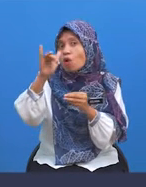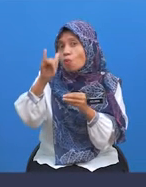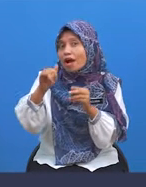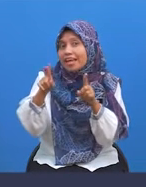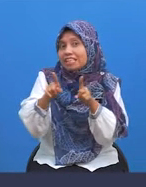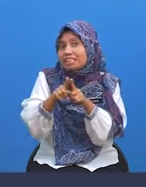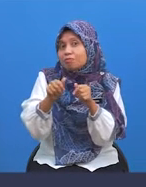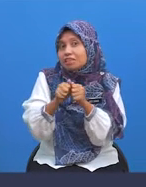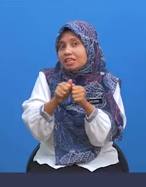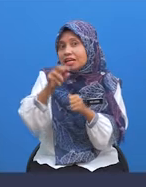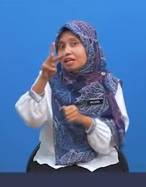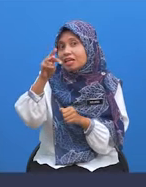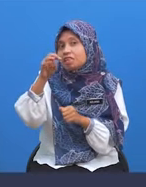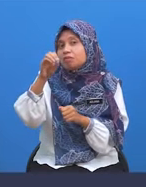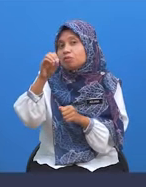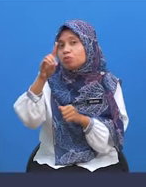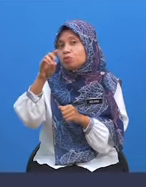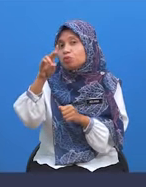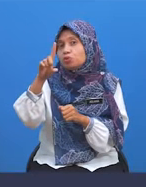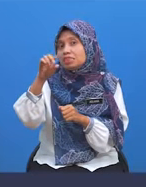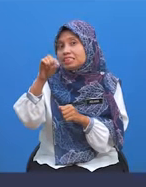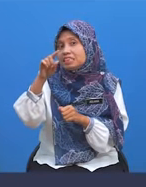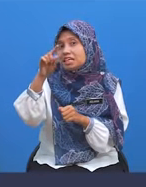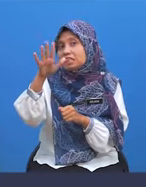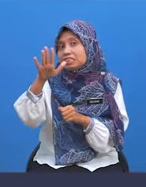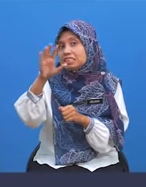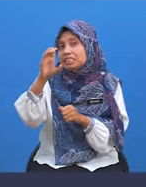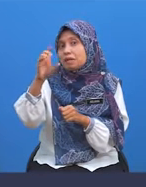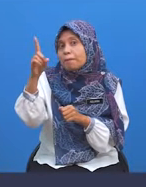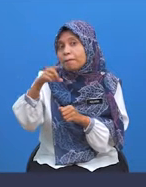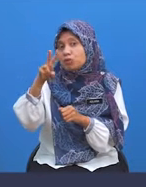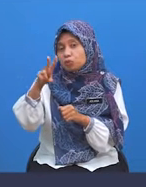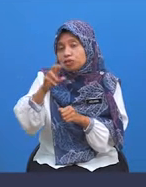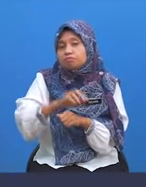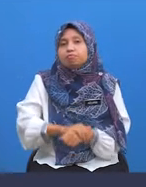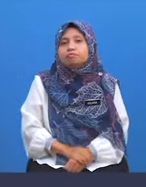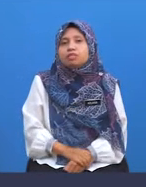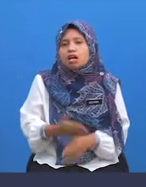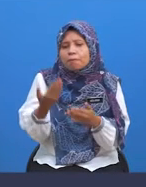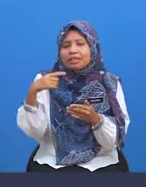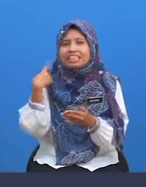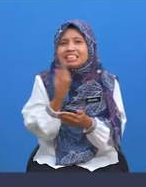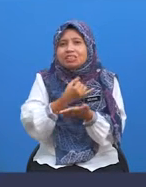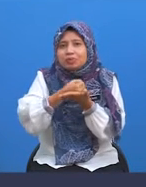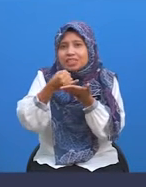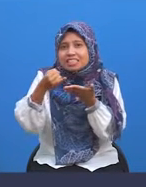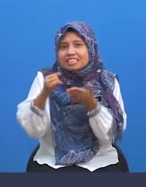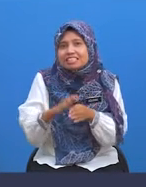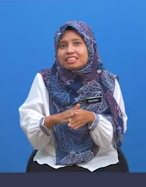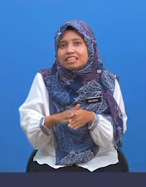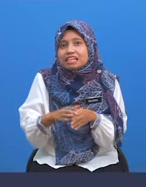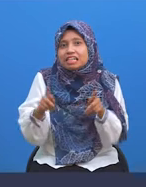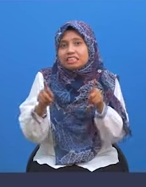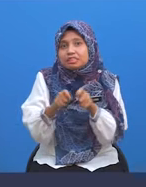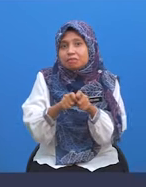kita mula melukis sekarang. Seperti contoh-contoh sebelum ini, kita akan mula melukis dengan melukis